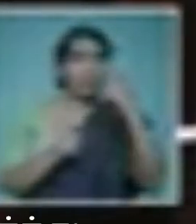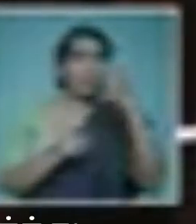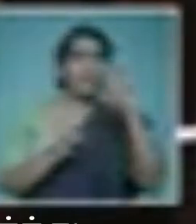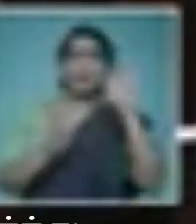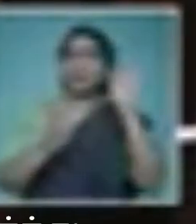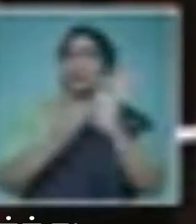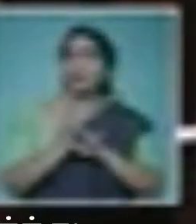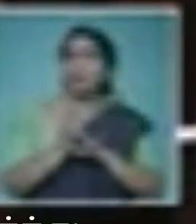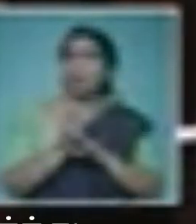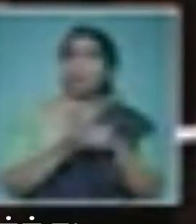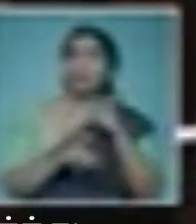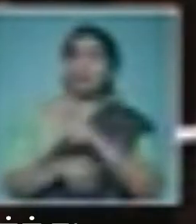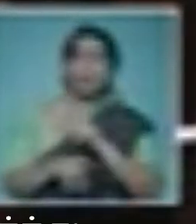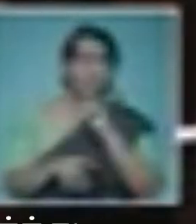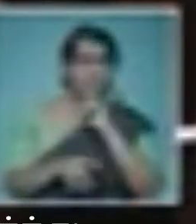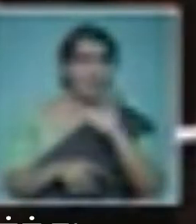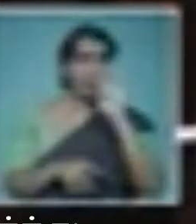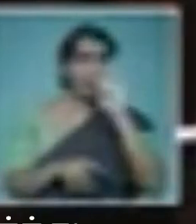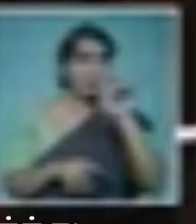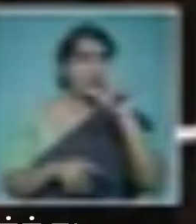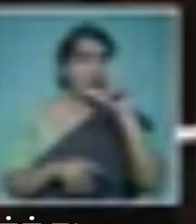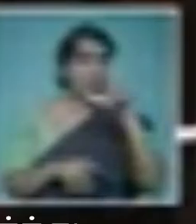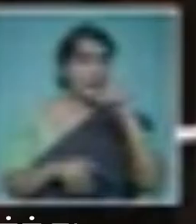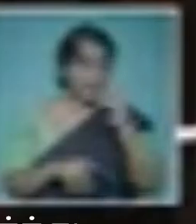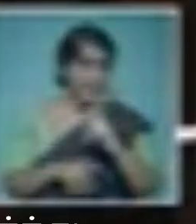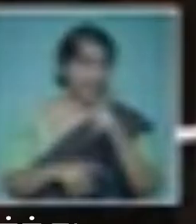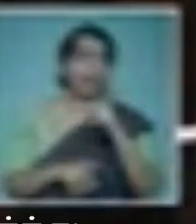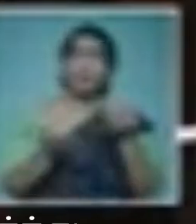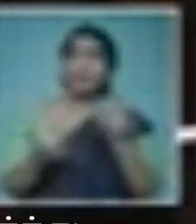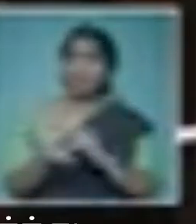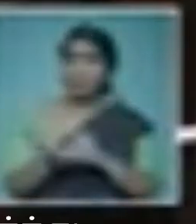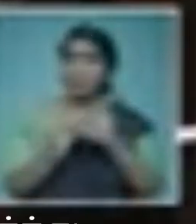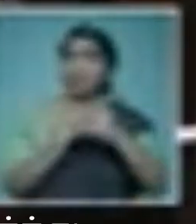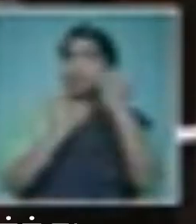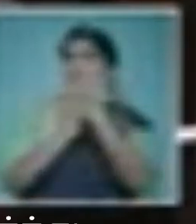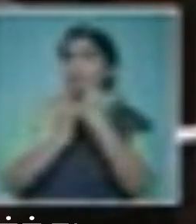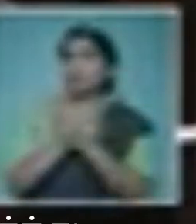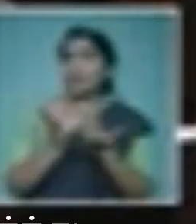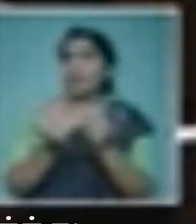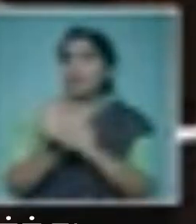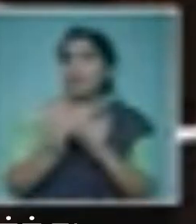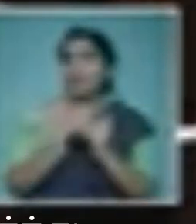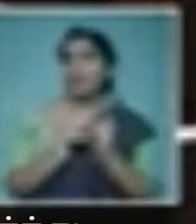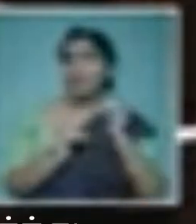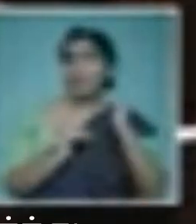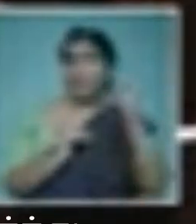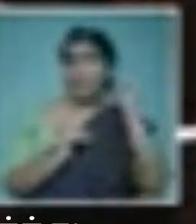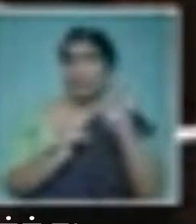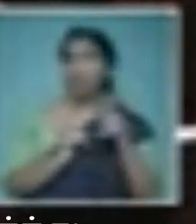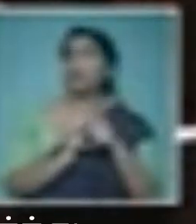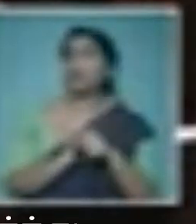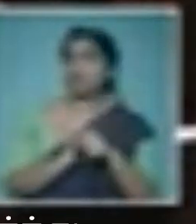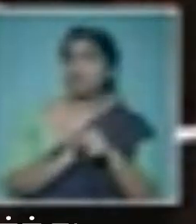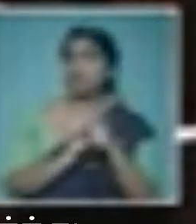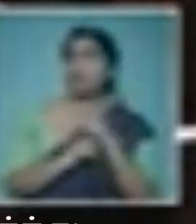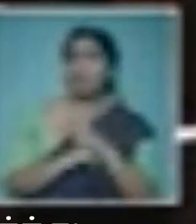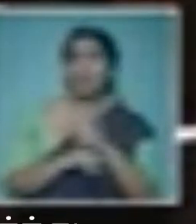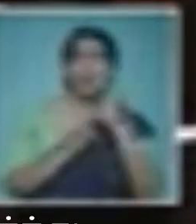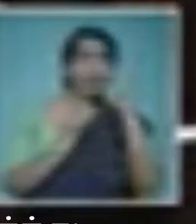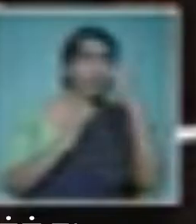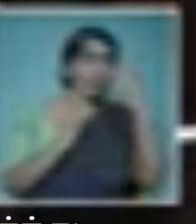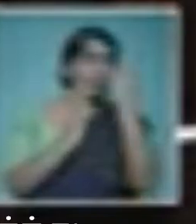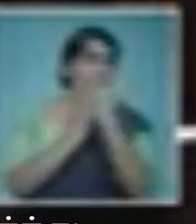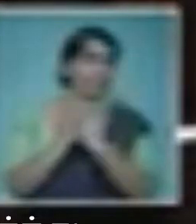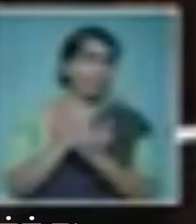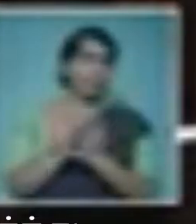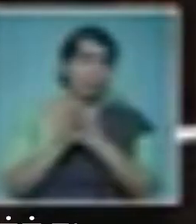කරගෙන දෙනවා. දැන් මේකේ කියනවා 47 එකේදී තවදුරටත් මේ ලයිස්ට්ුවේ තව අපි වැඩි කරන්න තියෙනවා කට්ටිය. මොකද මේ ලිස්ට් එක වැඩි වෙගෙන යනවා